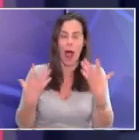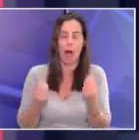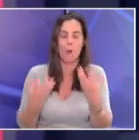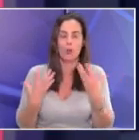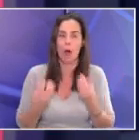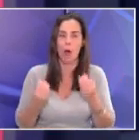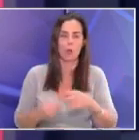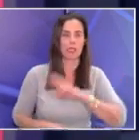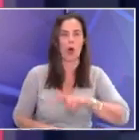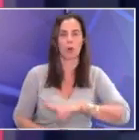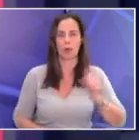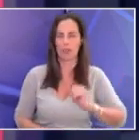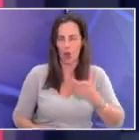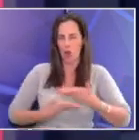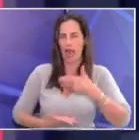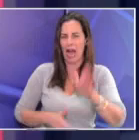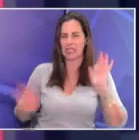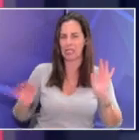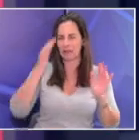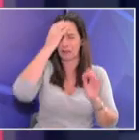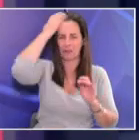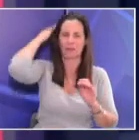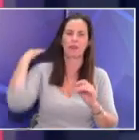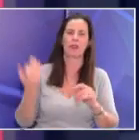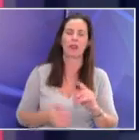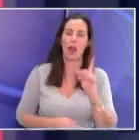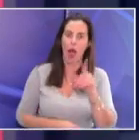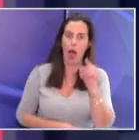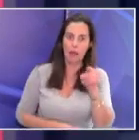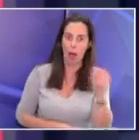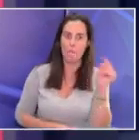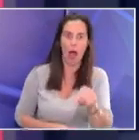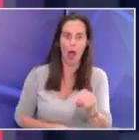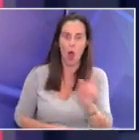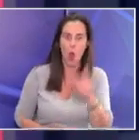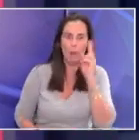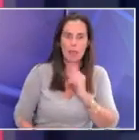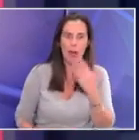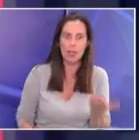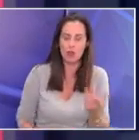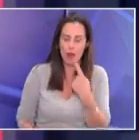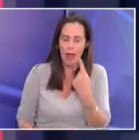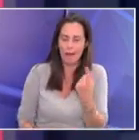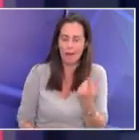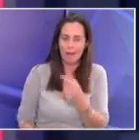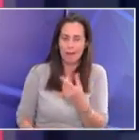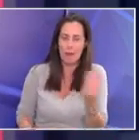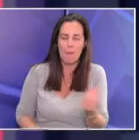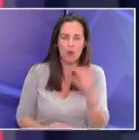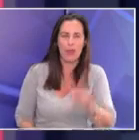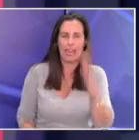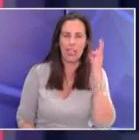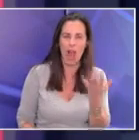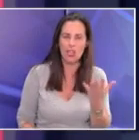המון צרות בצבא. אבל לא התייחסתי בעניין הזה בנושא המקצועי. אתה בא, לא מתבייש, להגיד כאן איזו אמירה